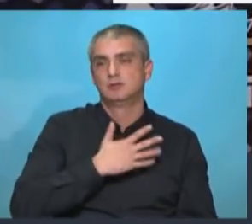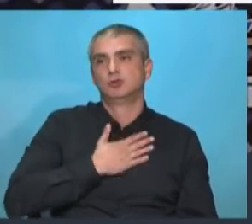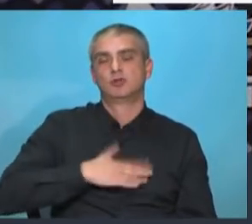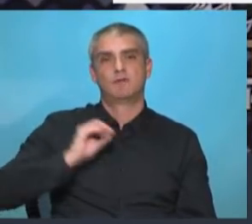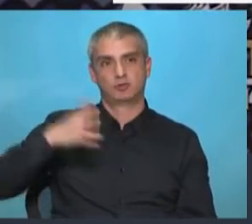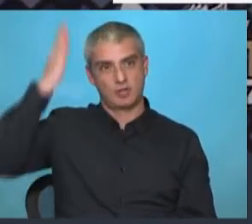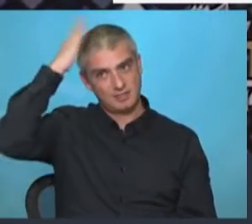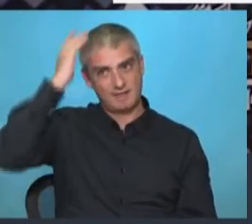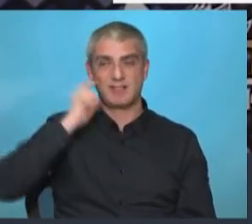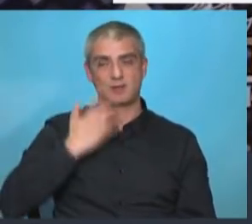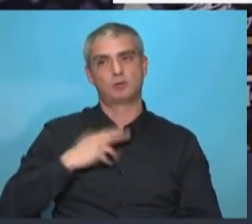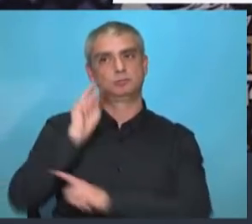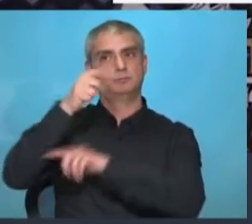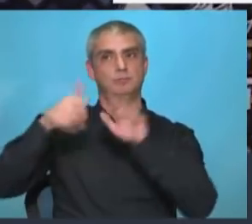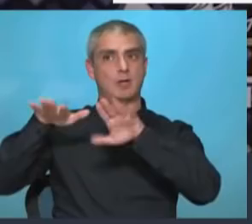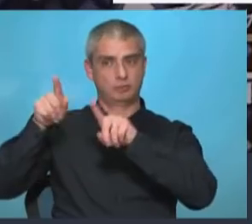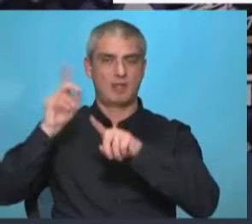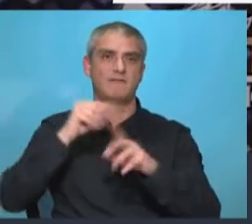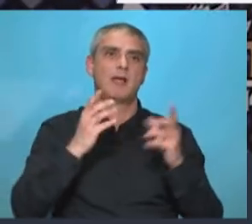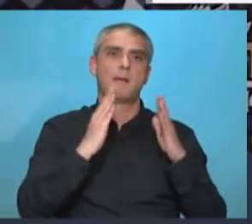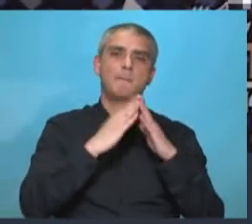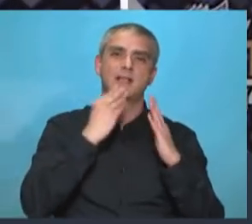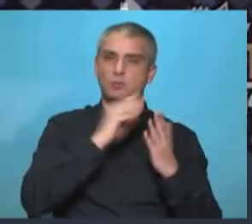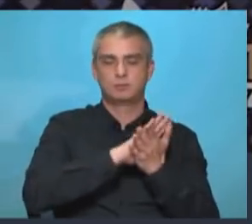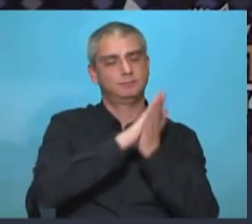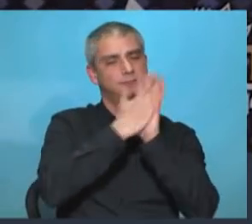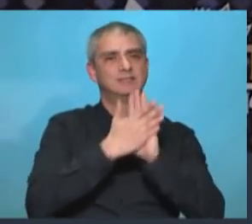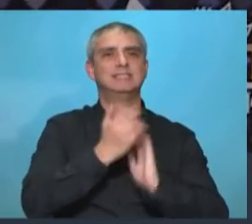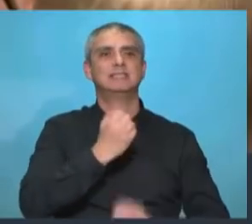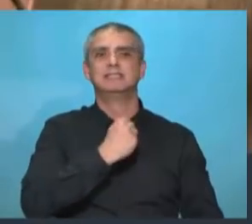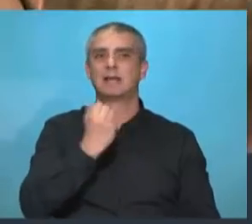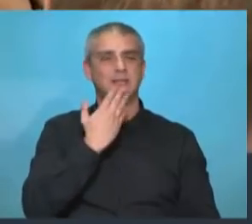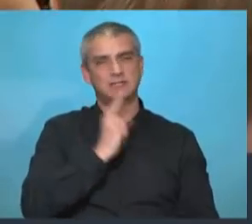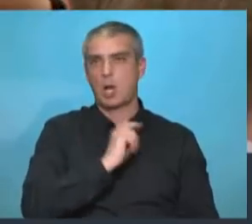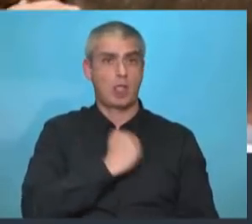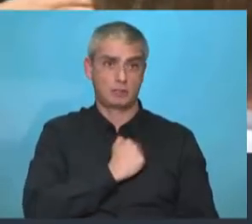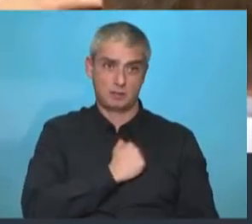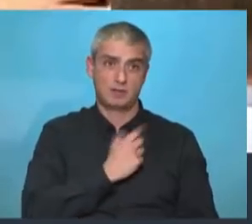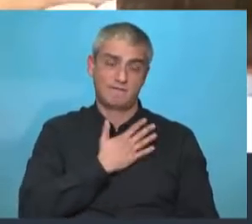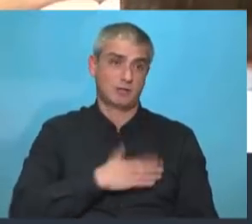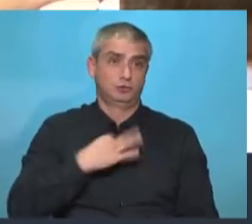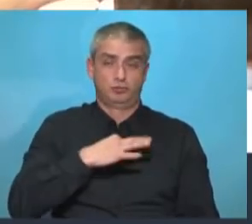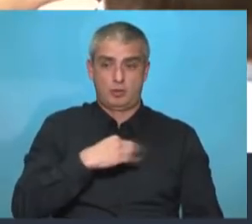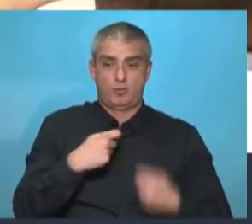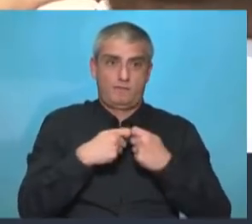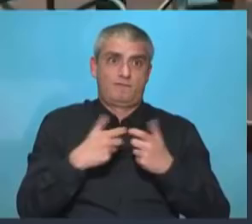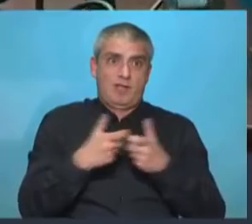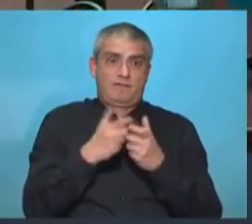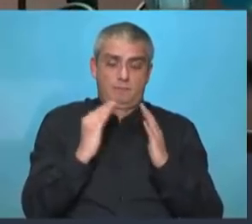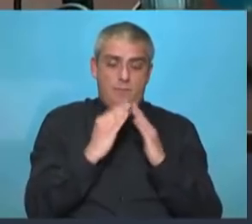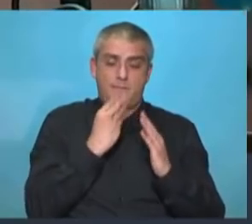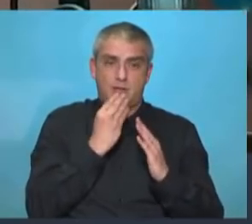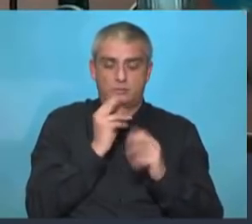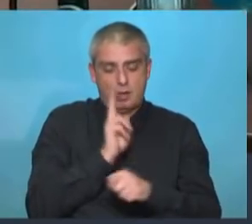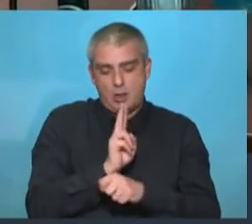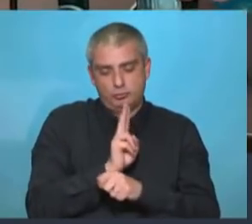לראשות ממשלה והמשמעות היא להפוך את הבית היהודי ממפלגת דתית למפלגת ימין ישראלית לא דתית לבין הרצון שלנו ושל חברים אחרים גם בתוך הבית היהודי